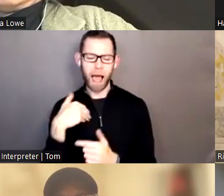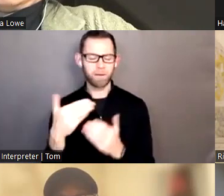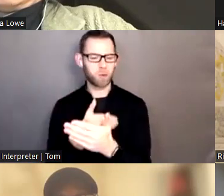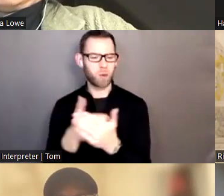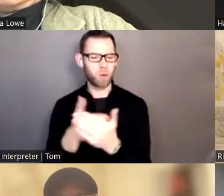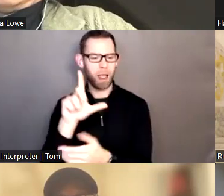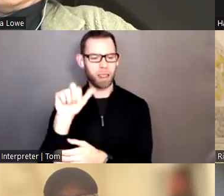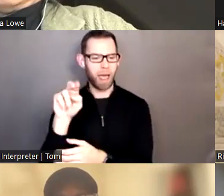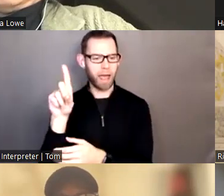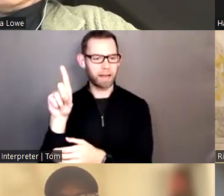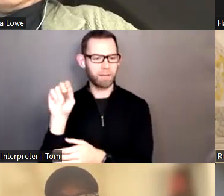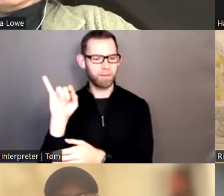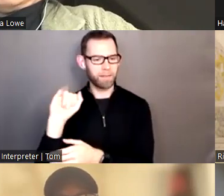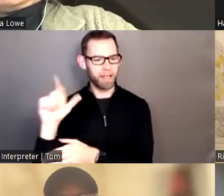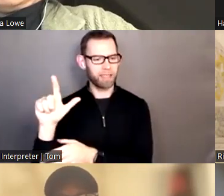et